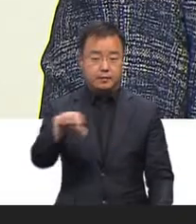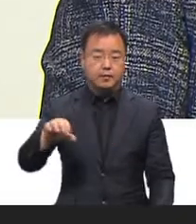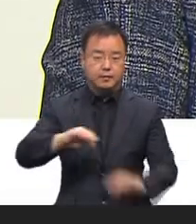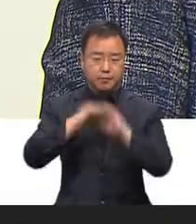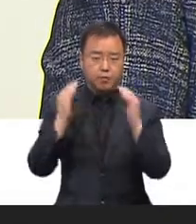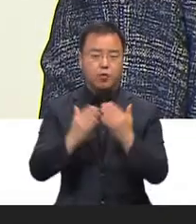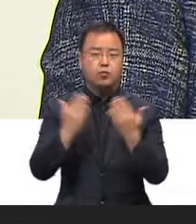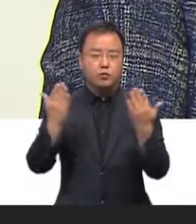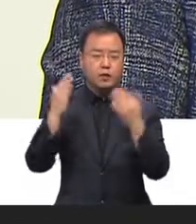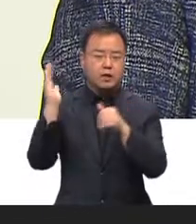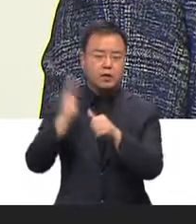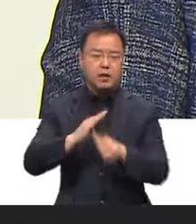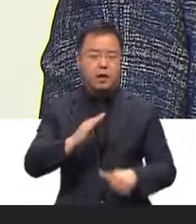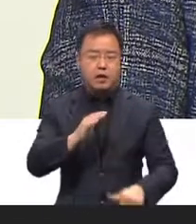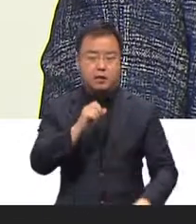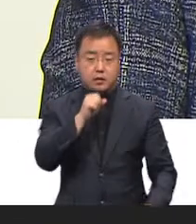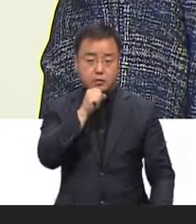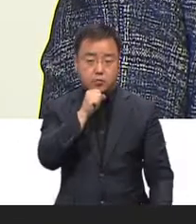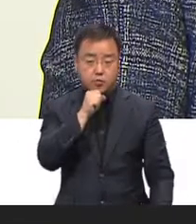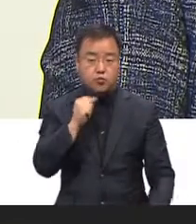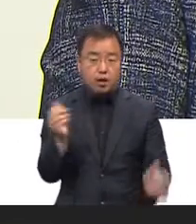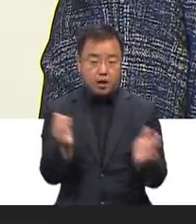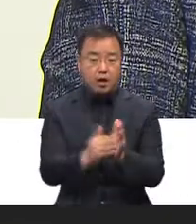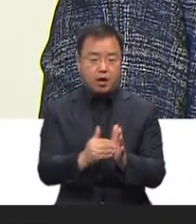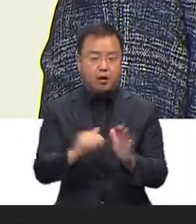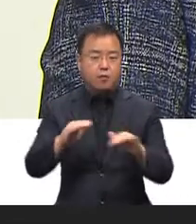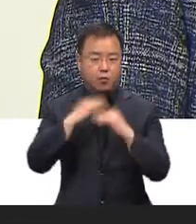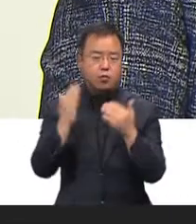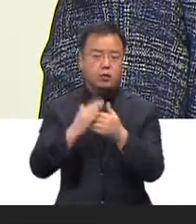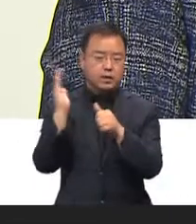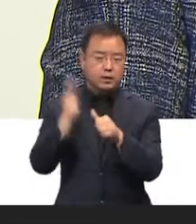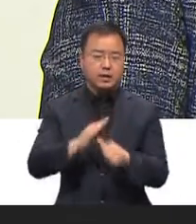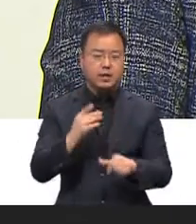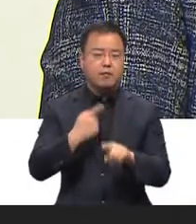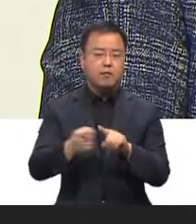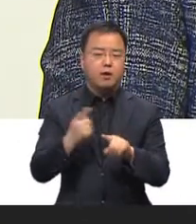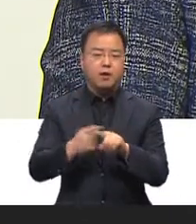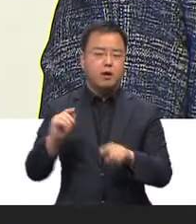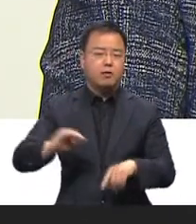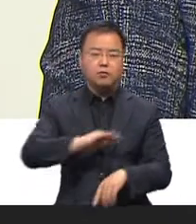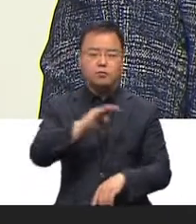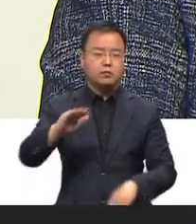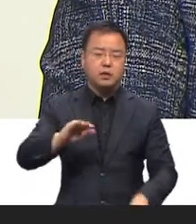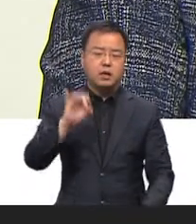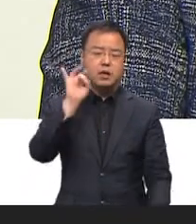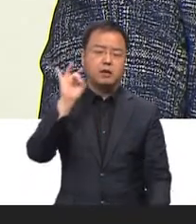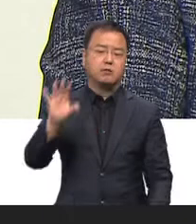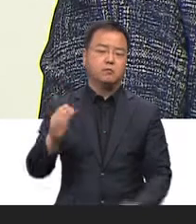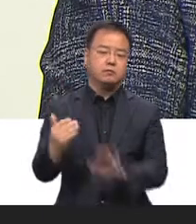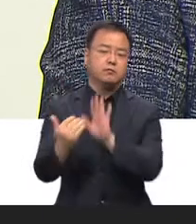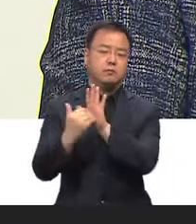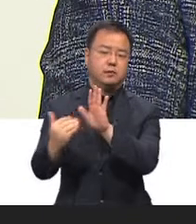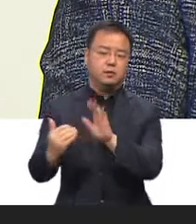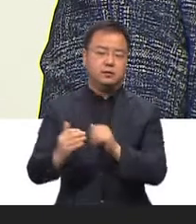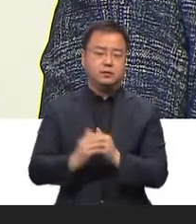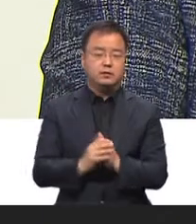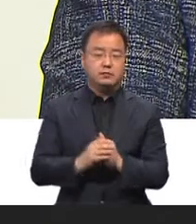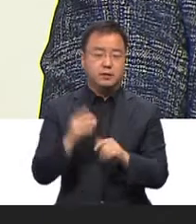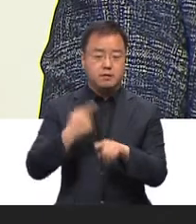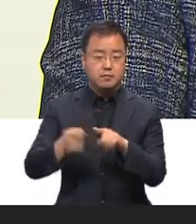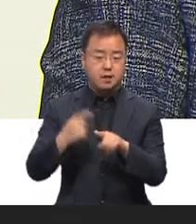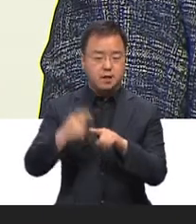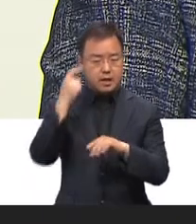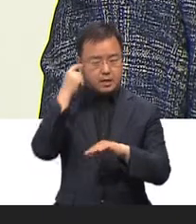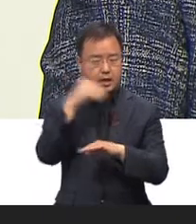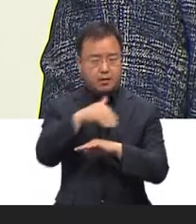나갔습니다. 모두가 탈락되는 이런 평가를 우리는 받아들일 수 없다. 이 평가 계획은 원점에서